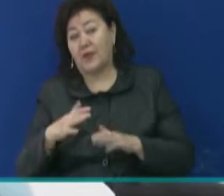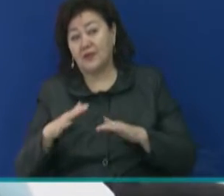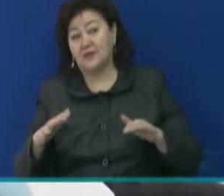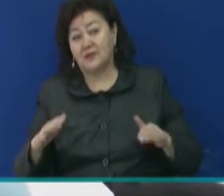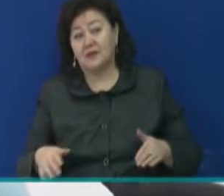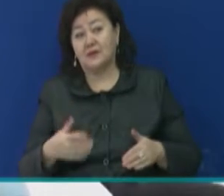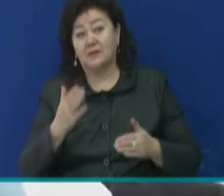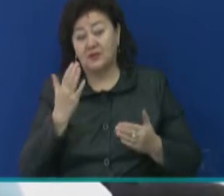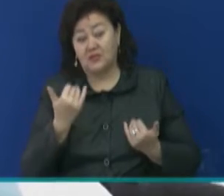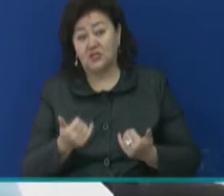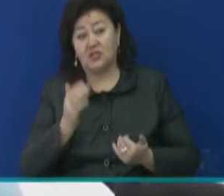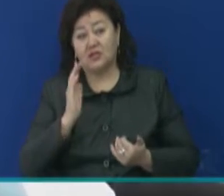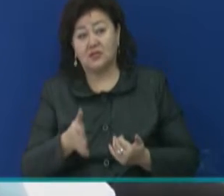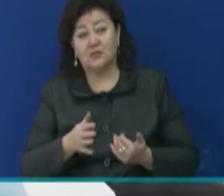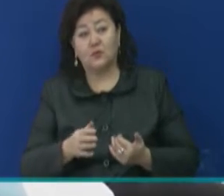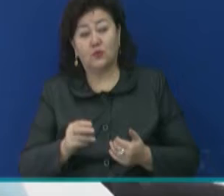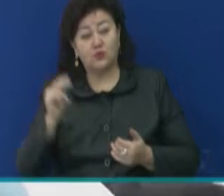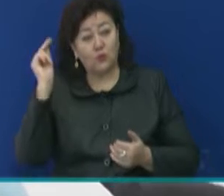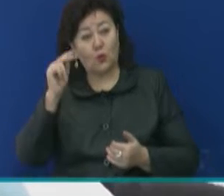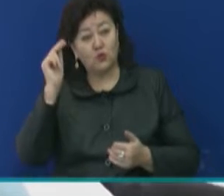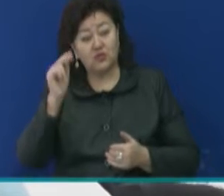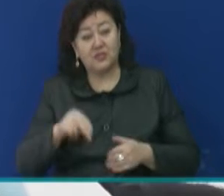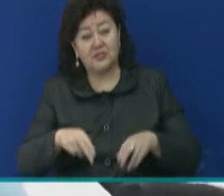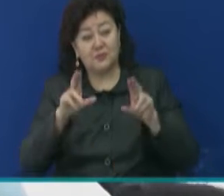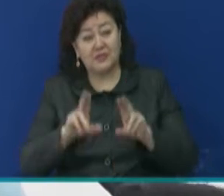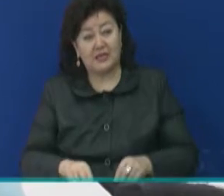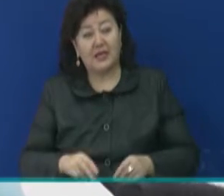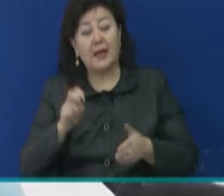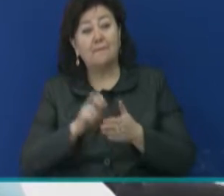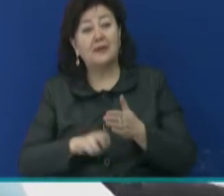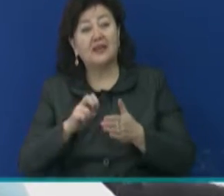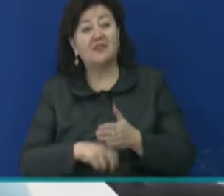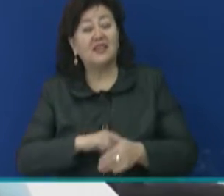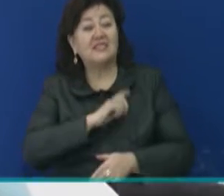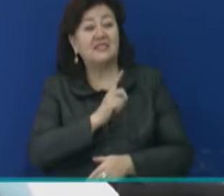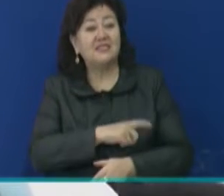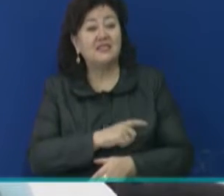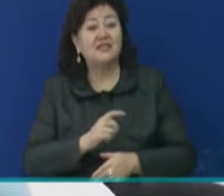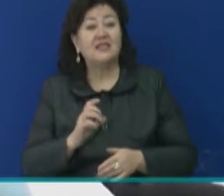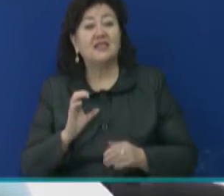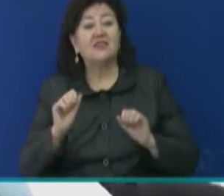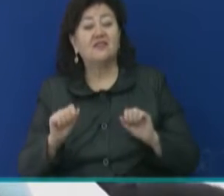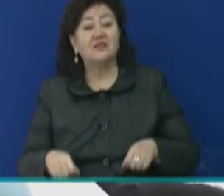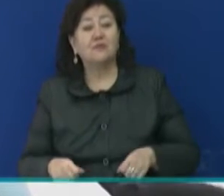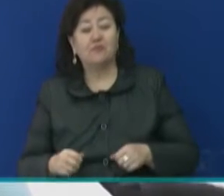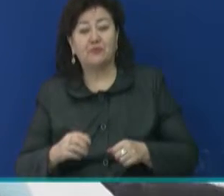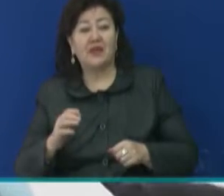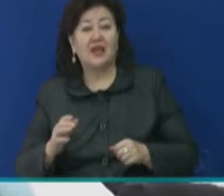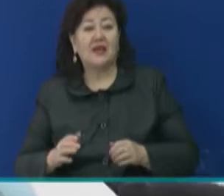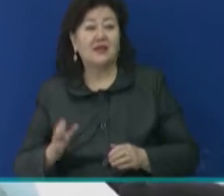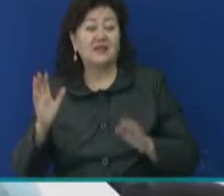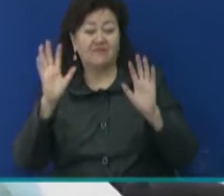интересный мультик будем сейчас проводить тактико специального учения где будем проверять готовность силы и средств при заносе зимний